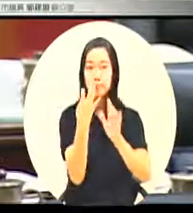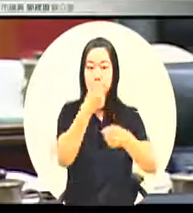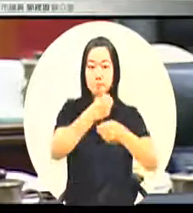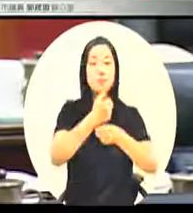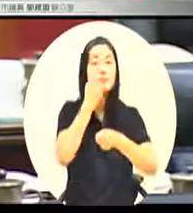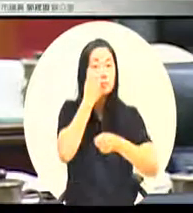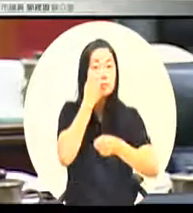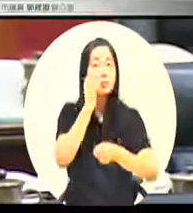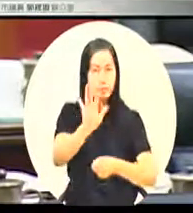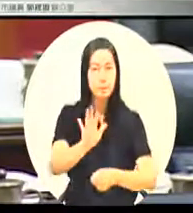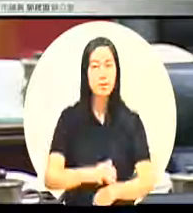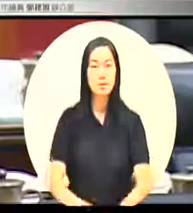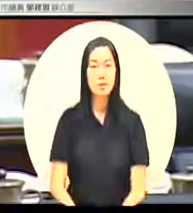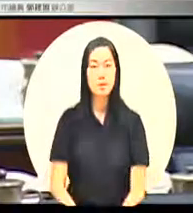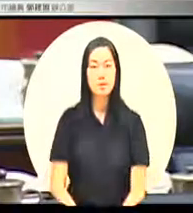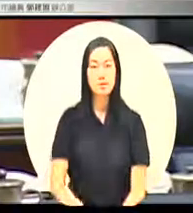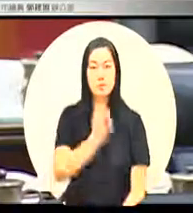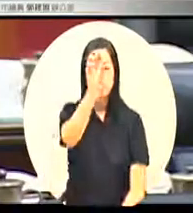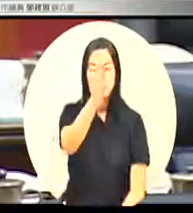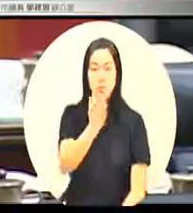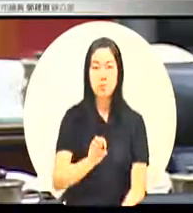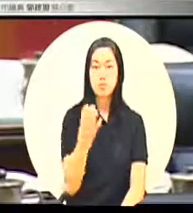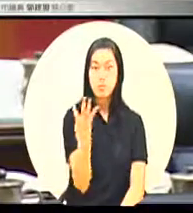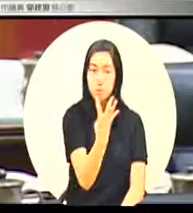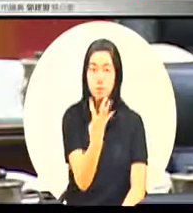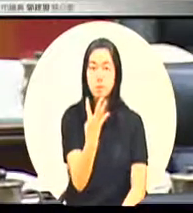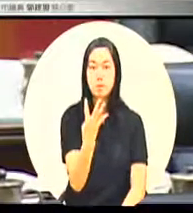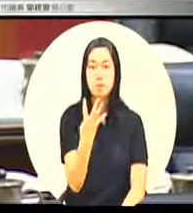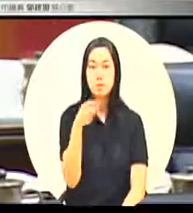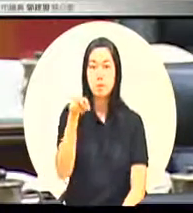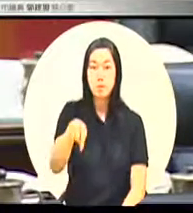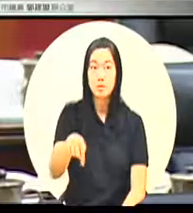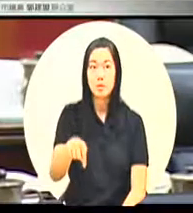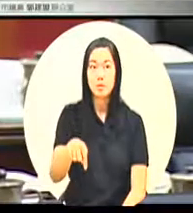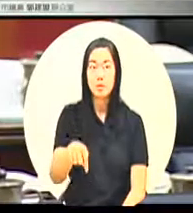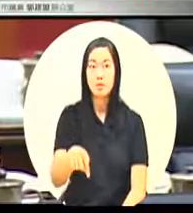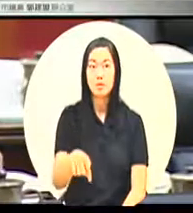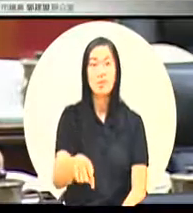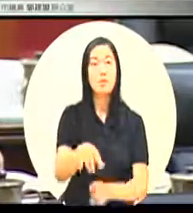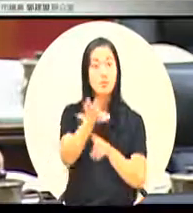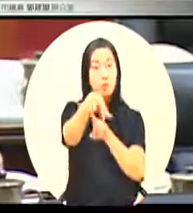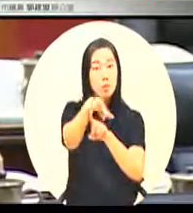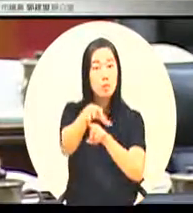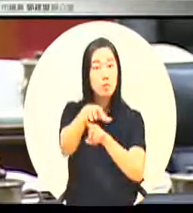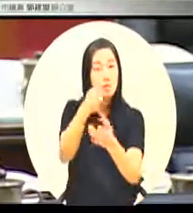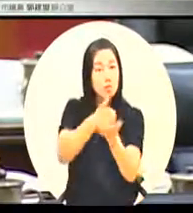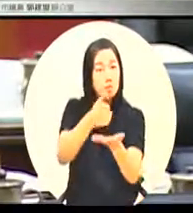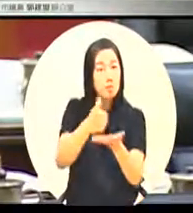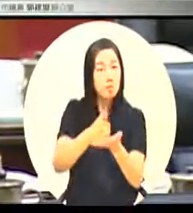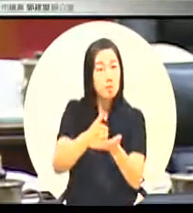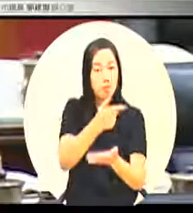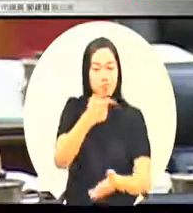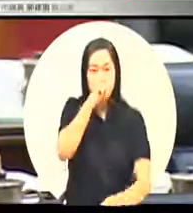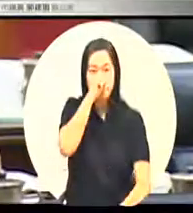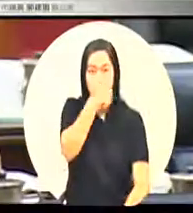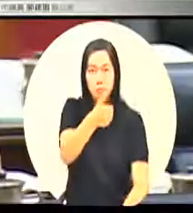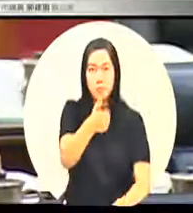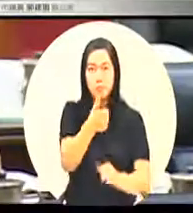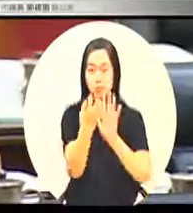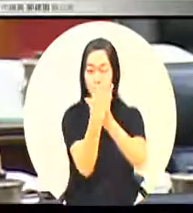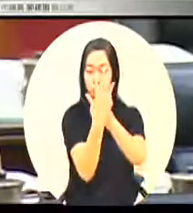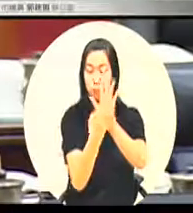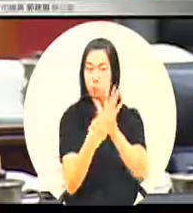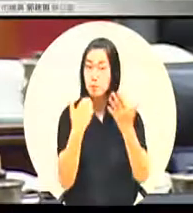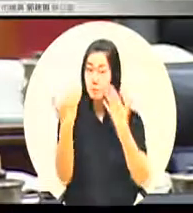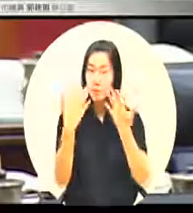如果照这种4个标示比较起来，正好这个农这个产销履历农产是最好的，因为它所有的标示都有